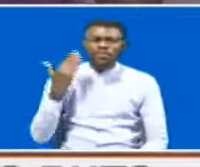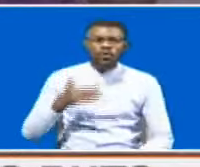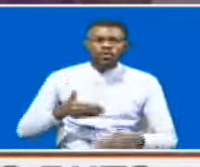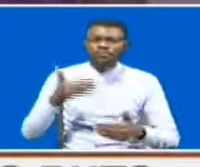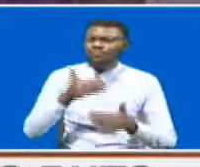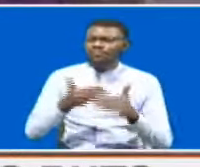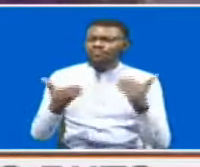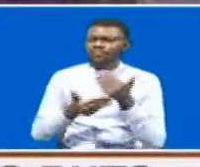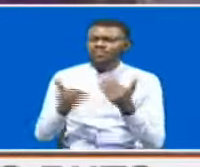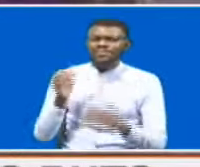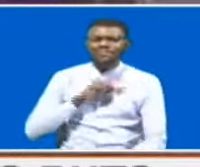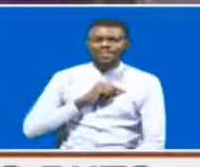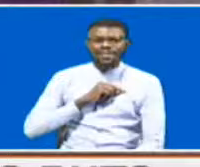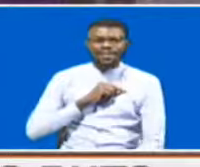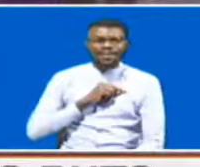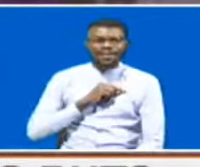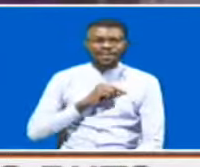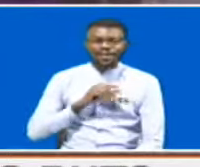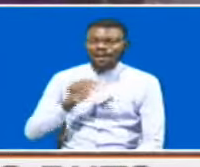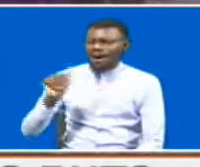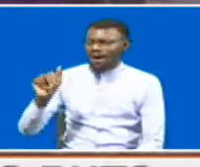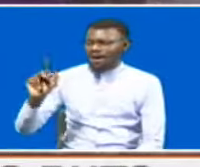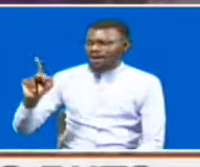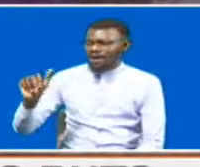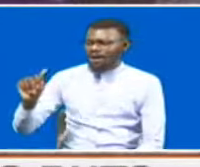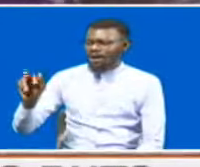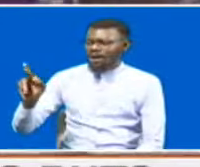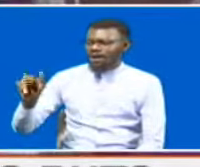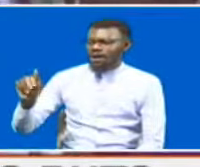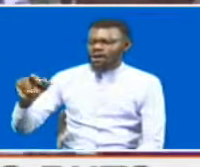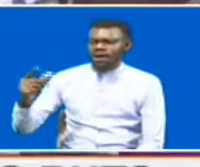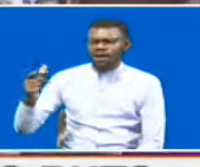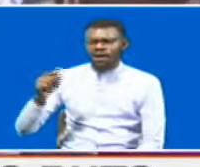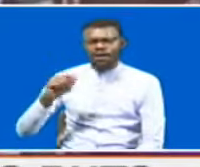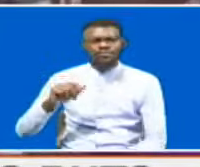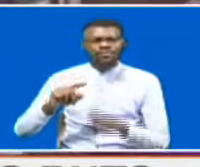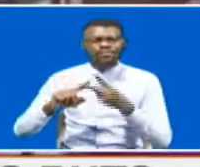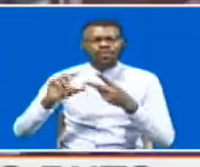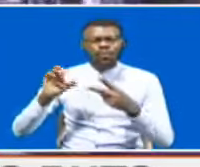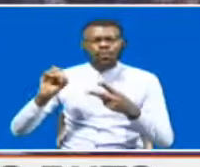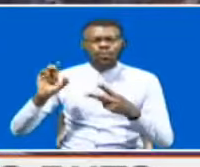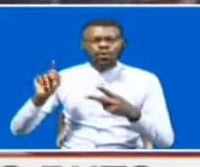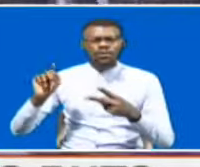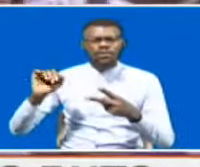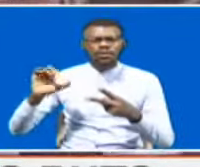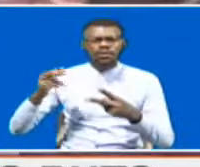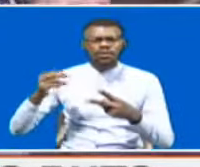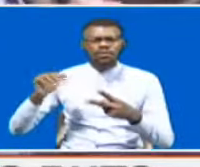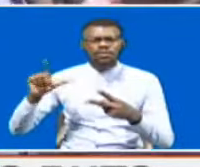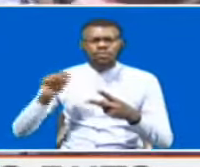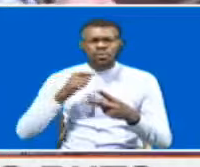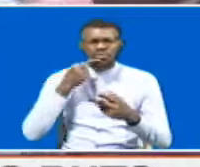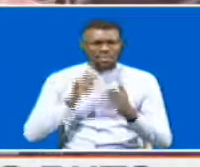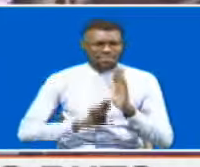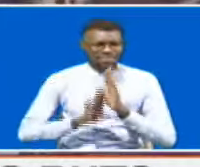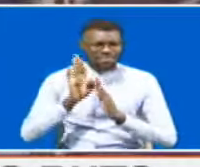na Akaranga na Utitilo. Hizo ndio wanakuja wanasema wametuletea